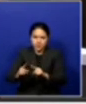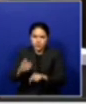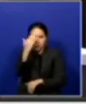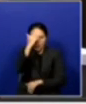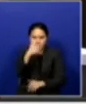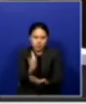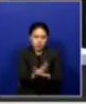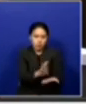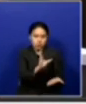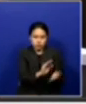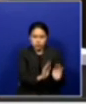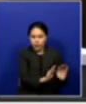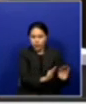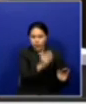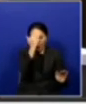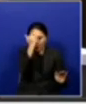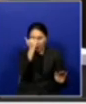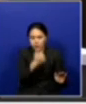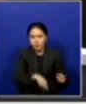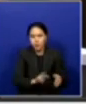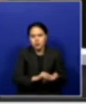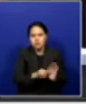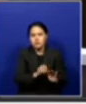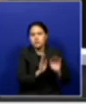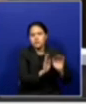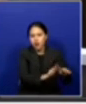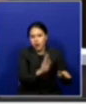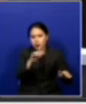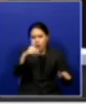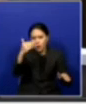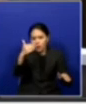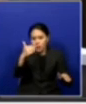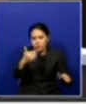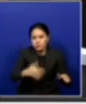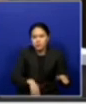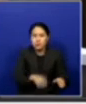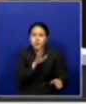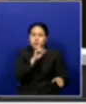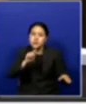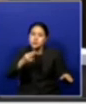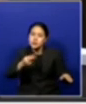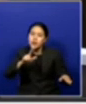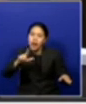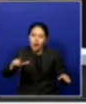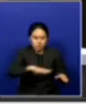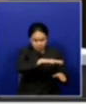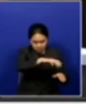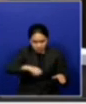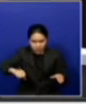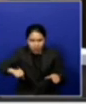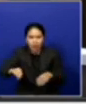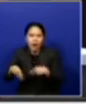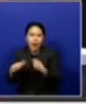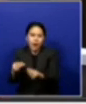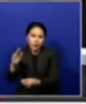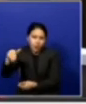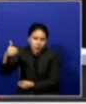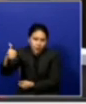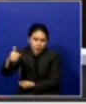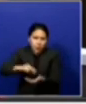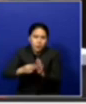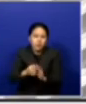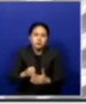แทนที่จะไปพัฒนาระบบทำไมไม่เอาเงิน 10,000 ล้านเผื่อไว้เนี่ยมาใส่ให้เขากลับคืนให้เขาไปทุกอย่างจบก็เป็น 20,000 ล้านห